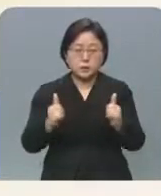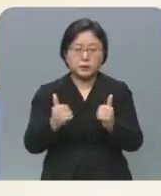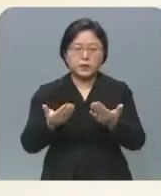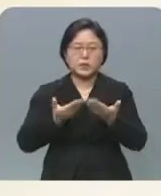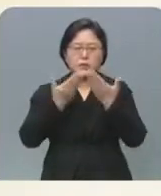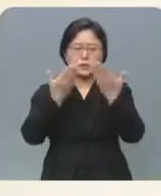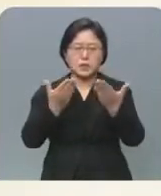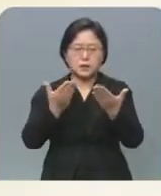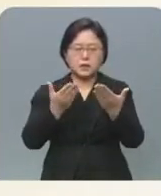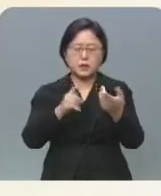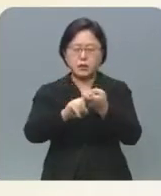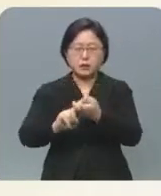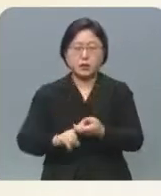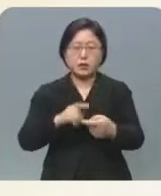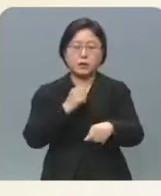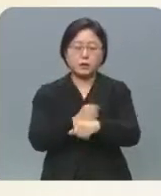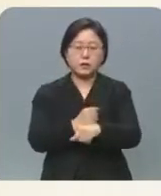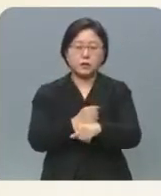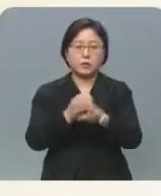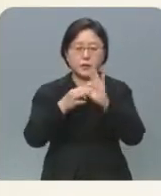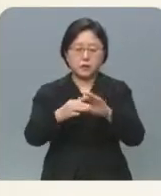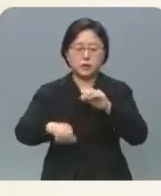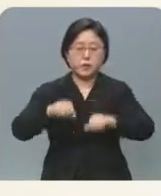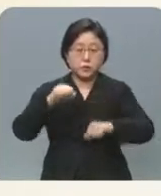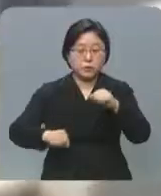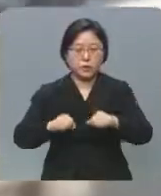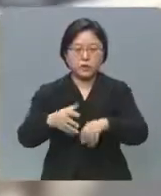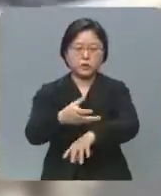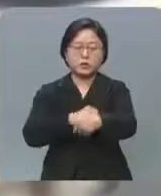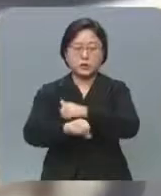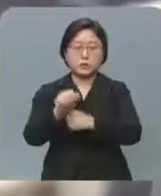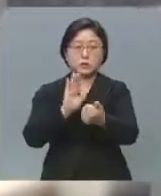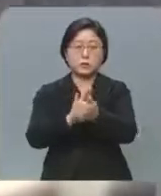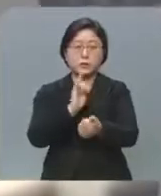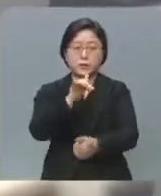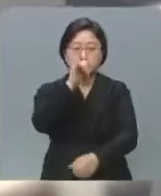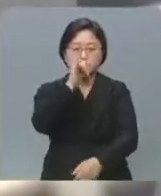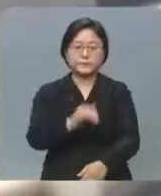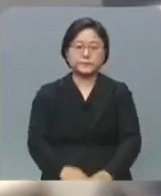희생에 강력히 연대하겠다며 관련 활동에 적극적으로 협조하겠다고 밝혔습니다.